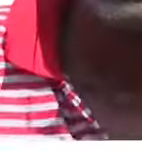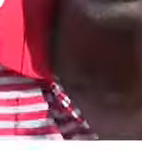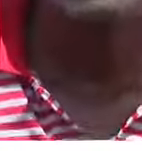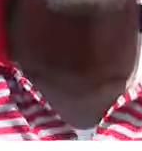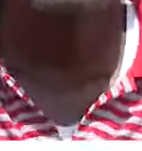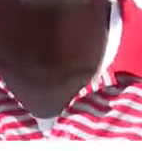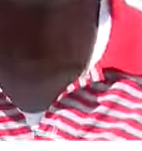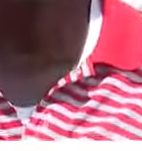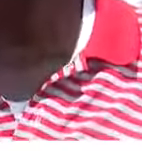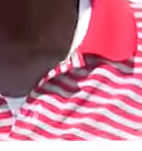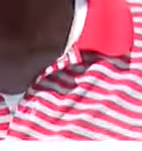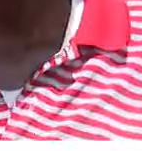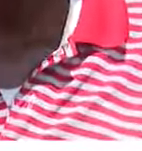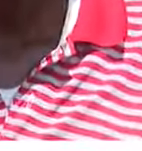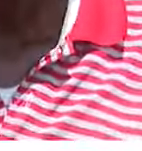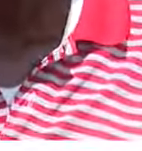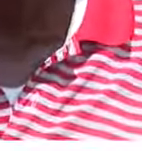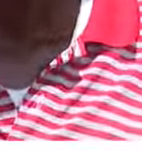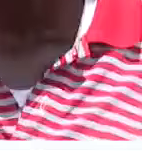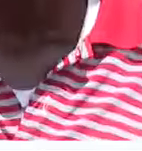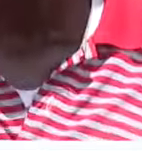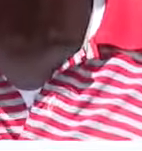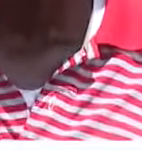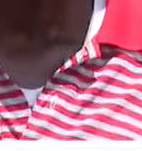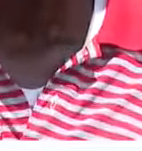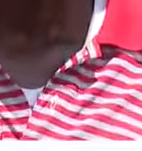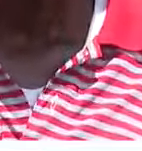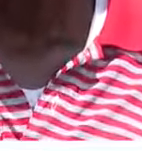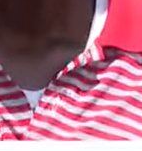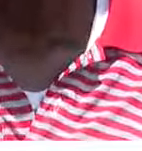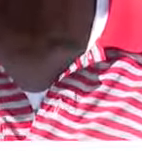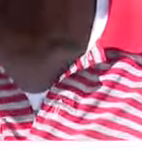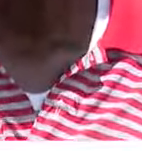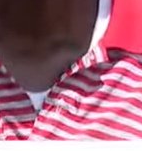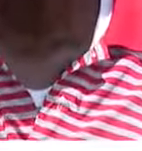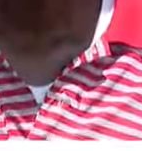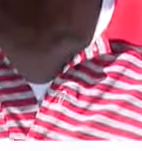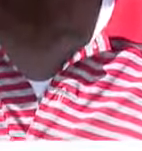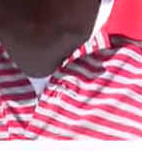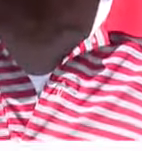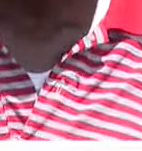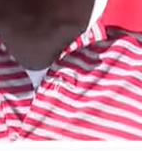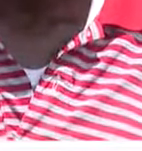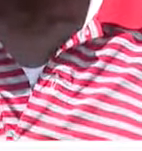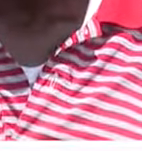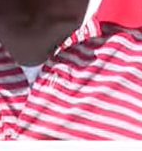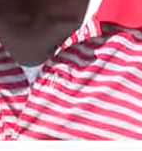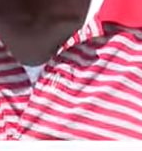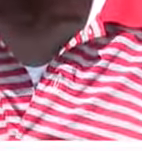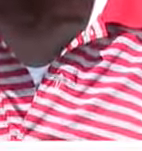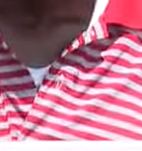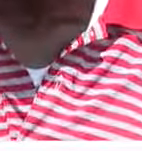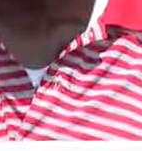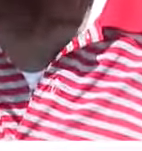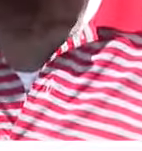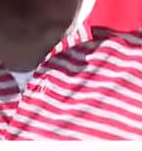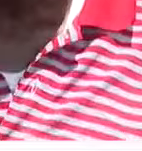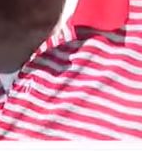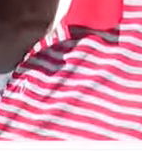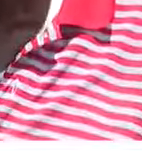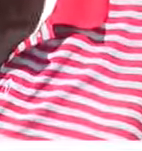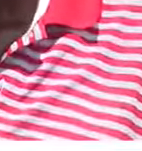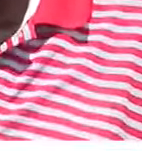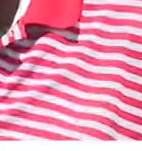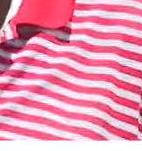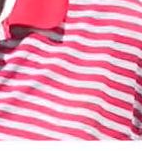farmers here, Jackie Wambiro. Let us just listen to what he has to say about the benefits that they have got right here on the ground. Tueleze jina